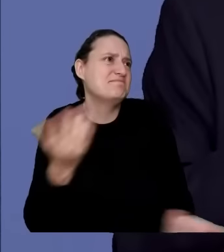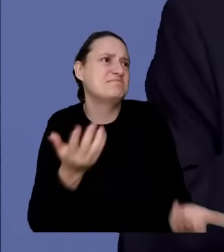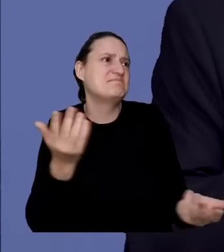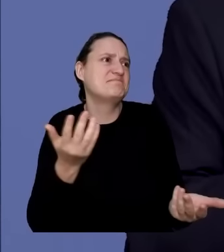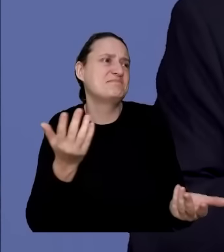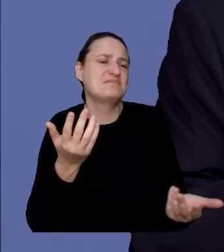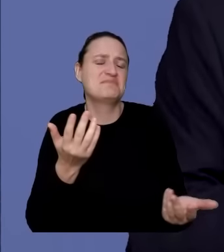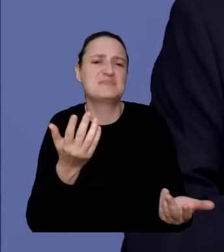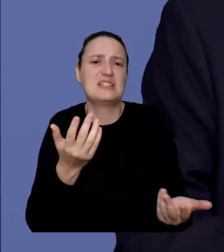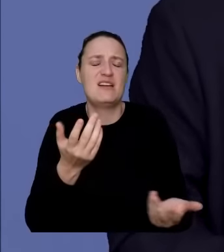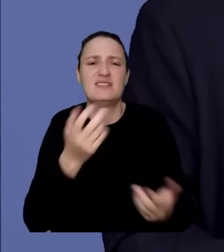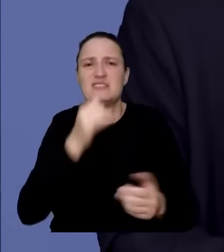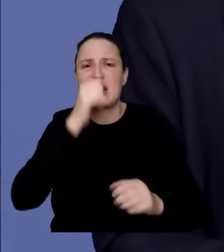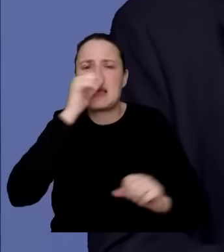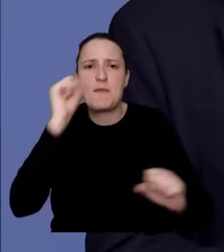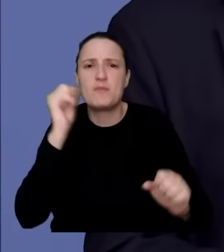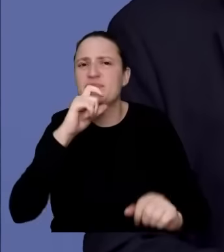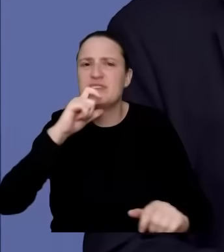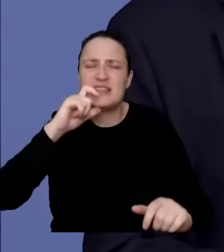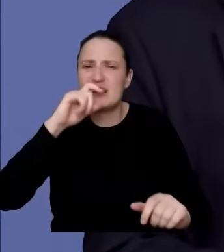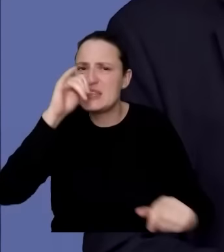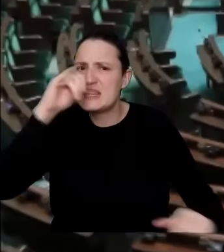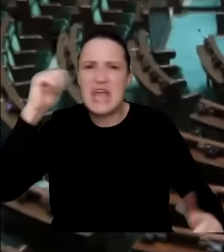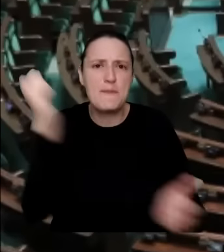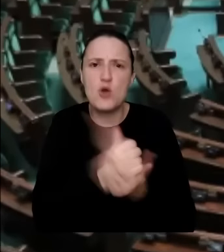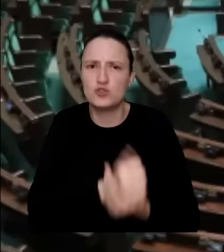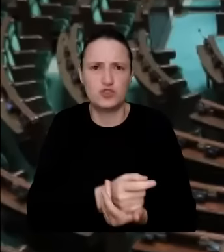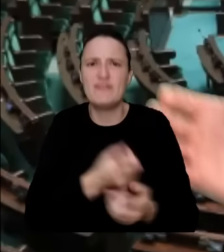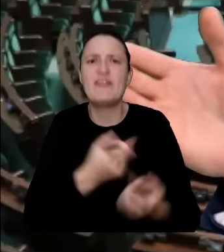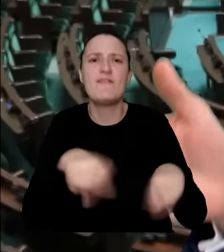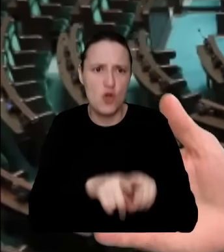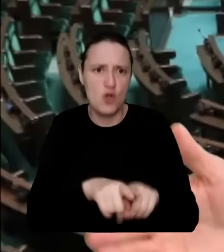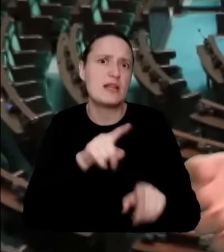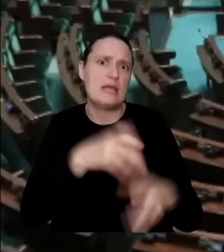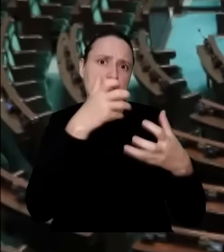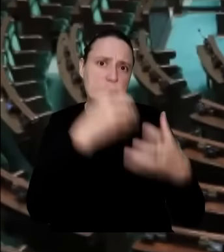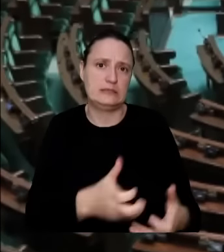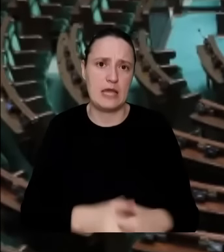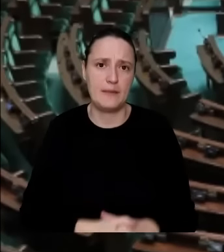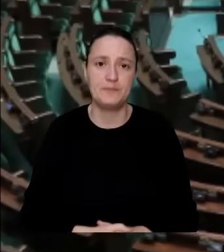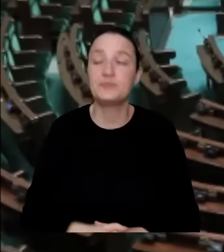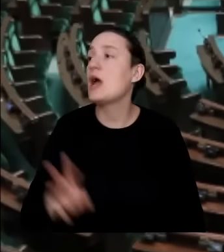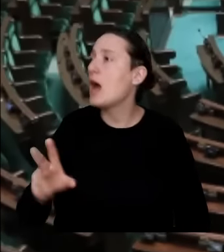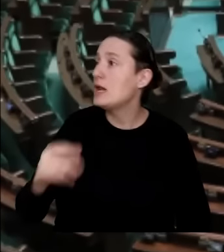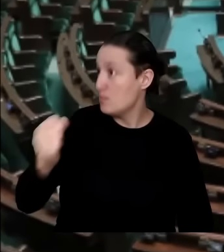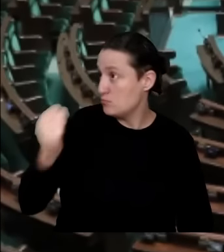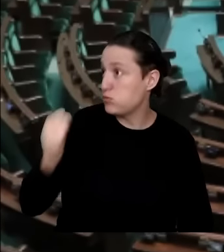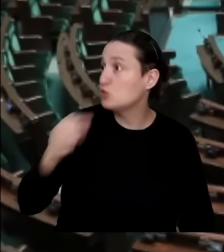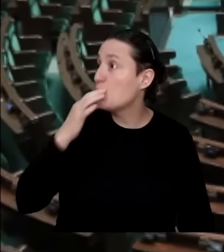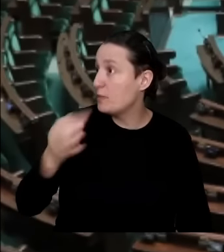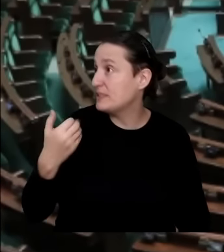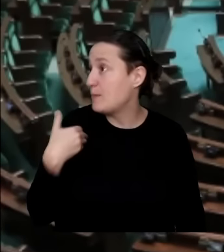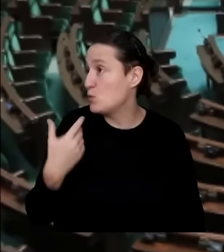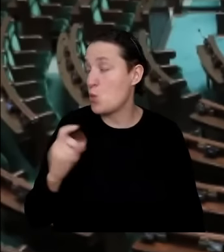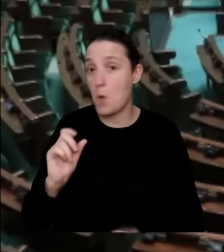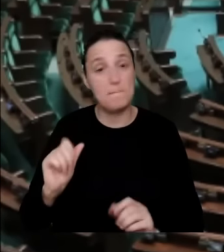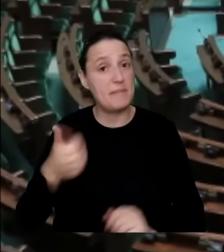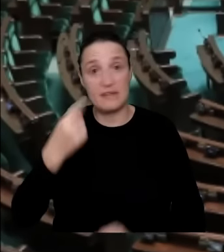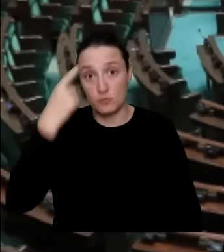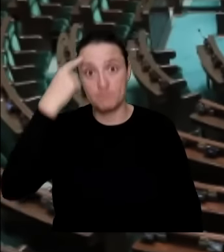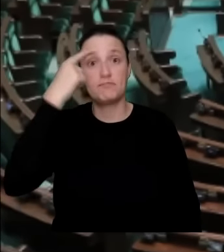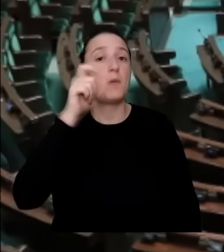z motyką na słońce jak to się powoli pan że się wtrącę panie pośle jedną rzecz tylko bo jeżeli pani poseł pyta to pierwsze co przychodzi do głowy to jest